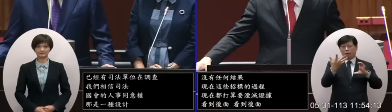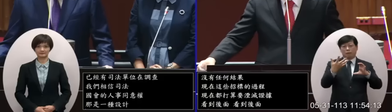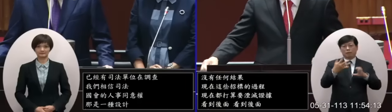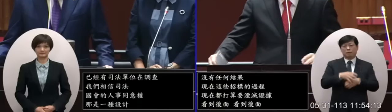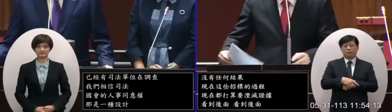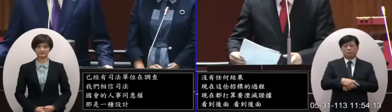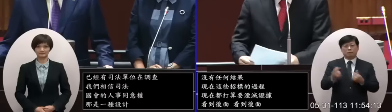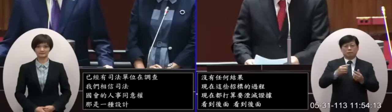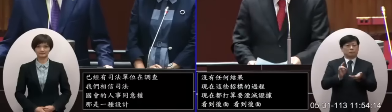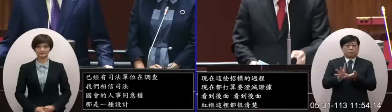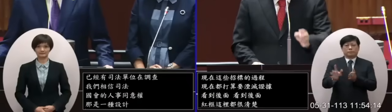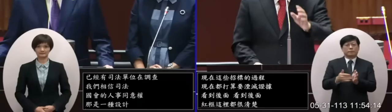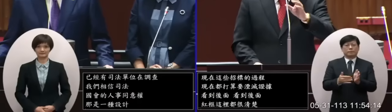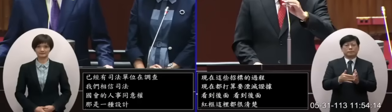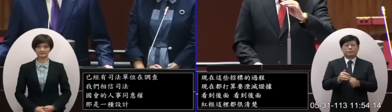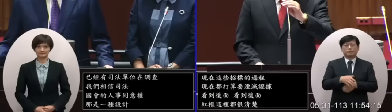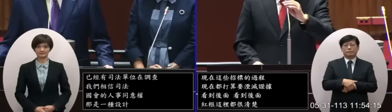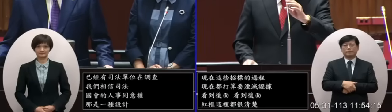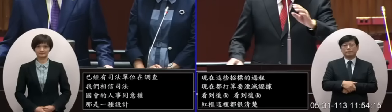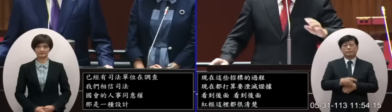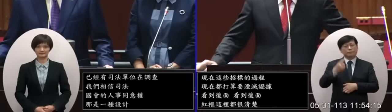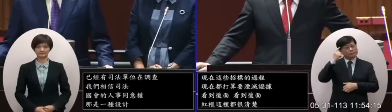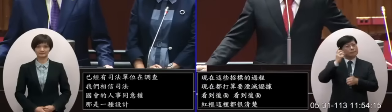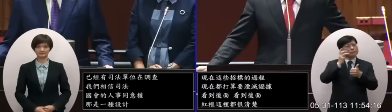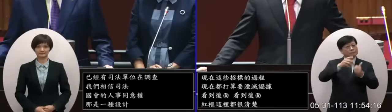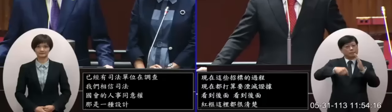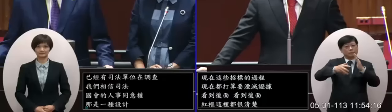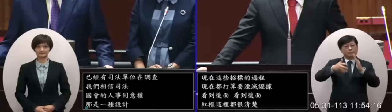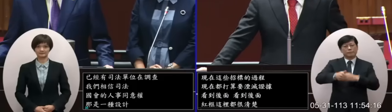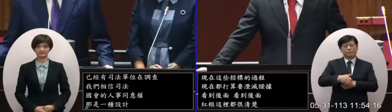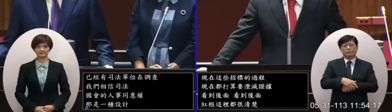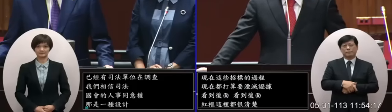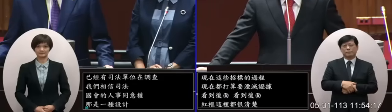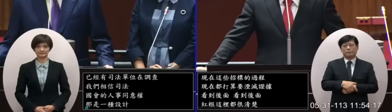找不到，已经被移除了。请问一下院长，